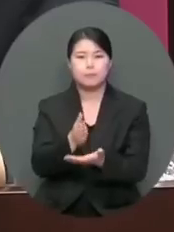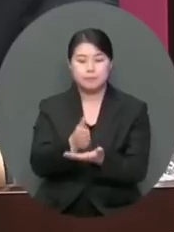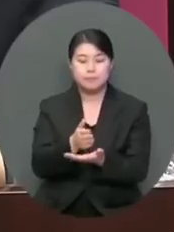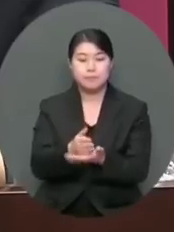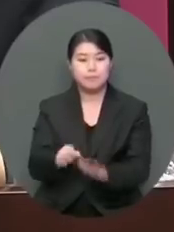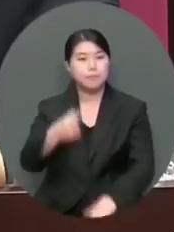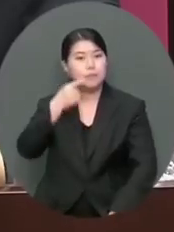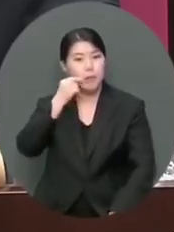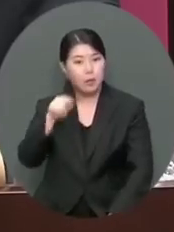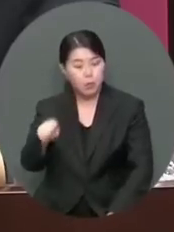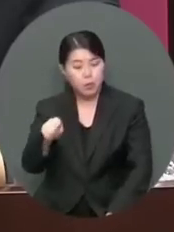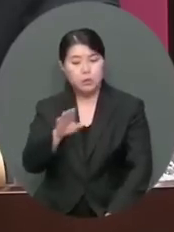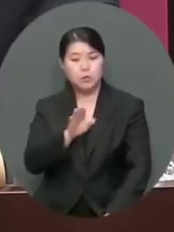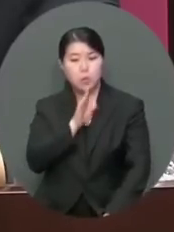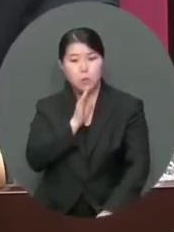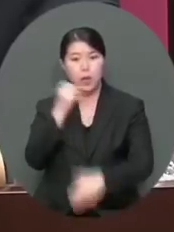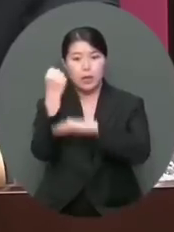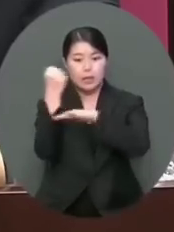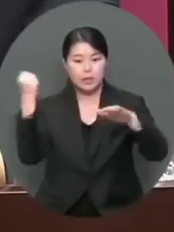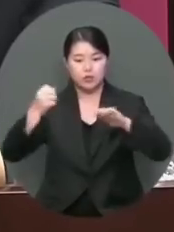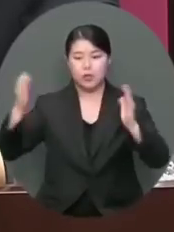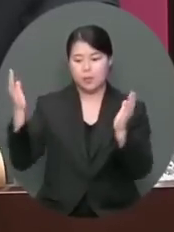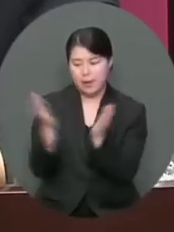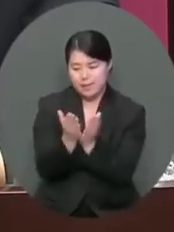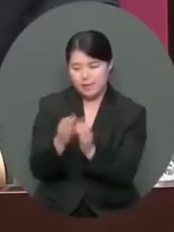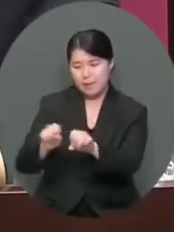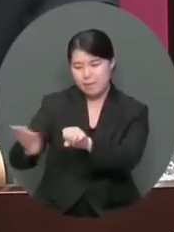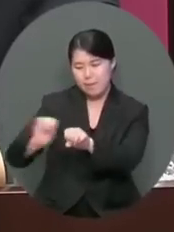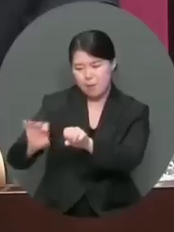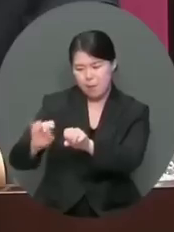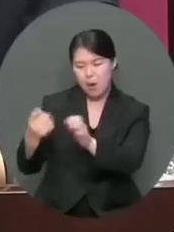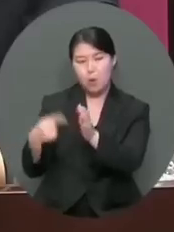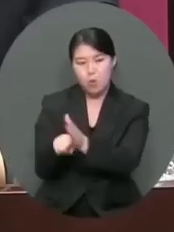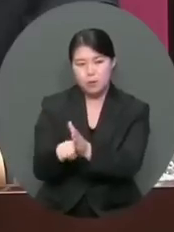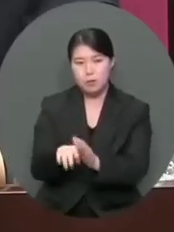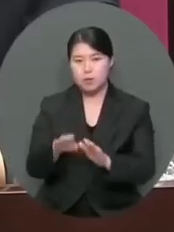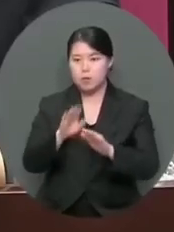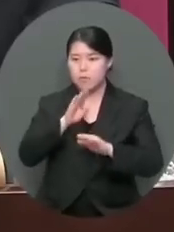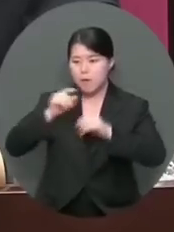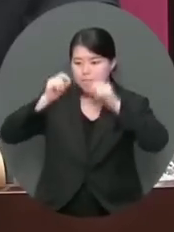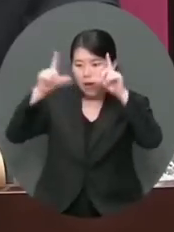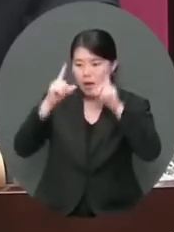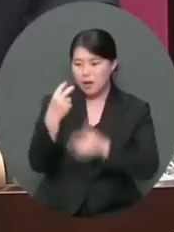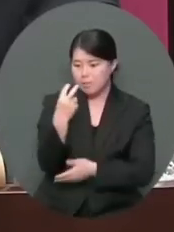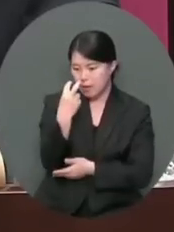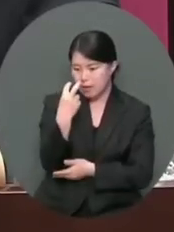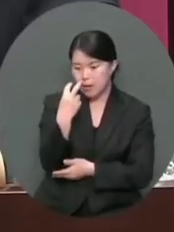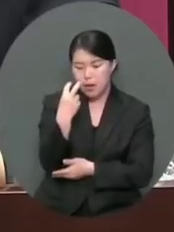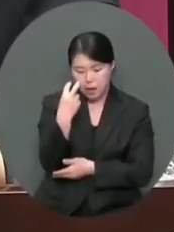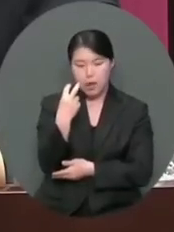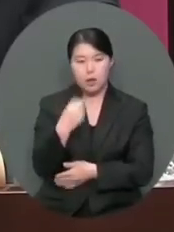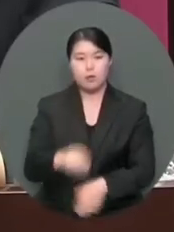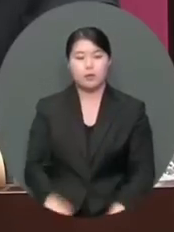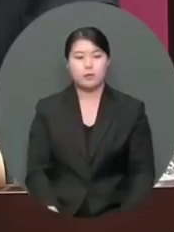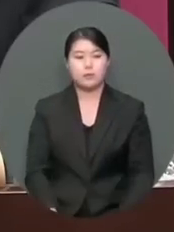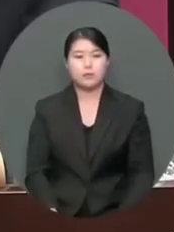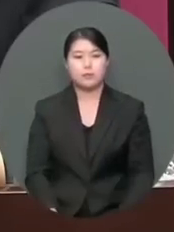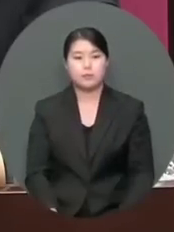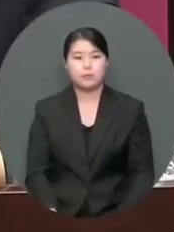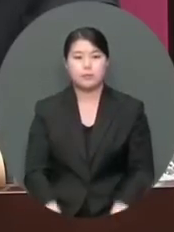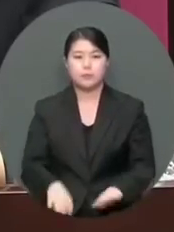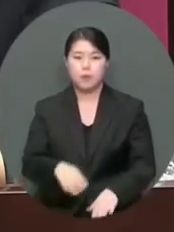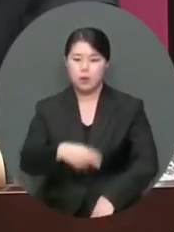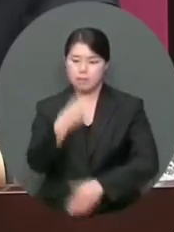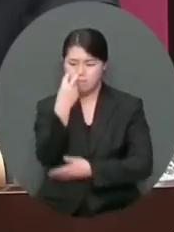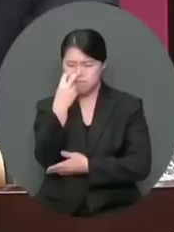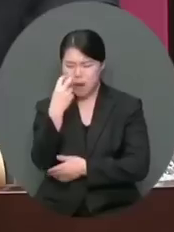일본이 제대로 과학적 기준에 맞춰서 방류할 수 있도록 우리가 눈을 부릅뜨고 감시하고 그리고 모니터링을